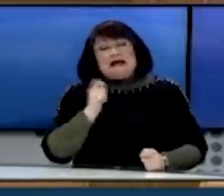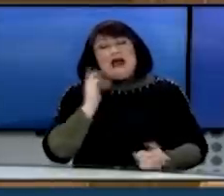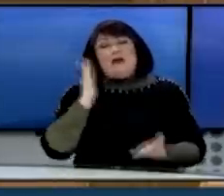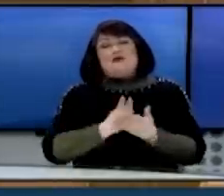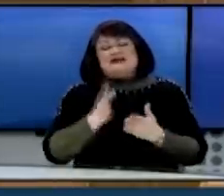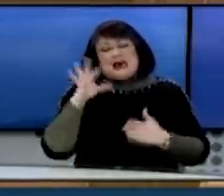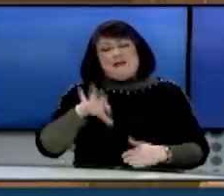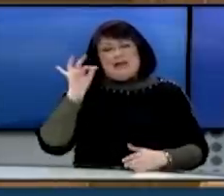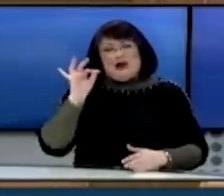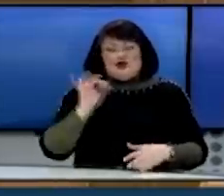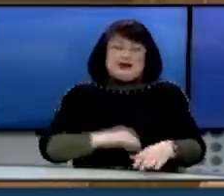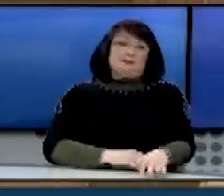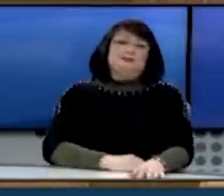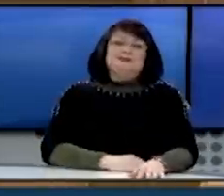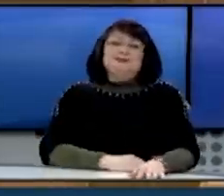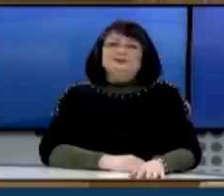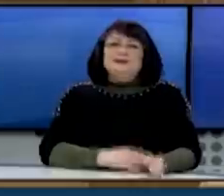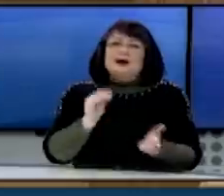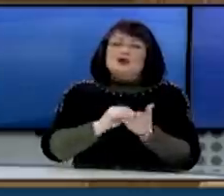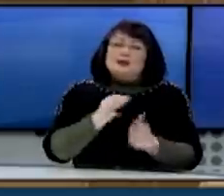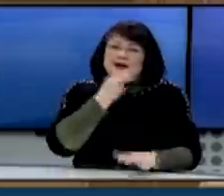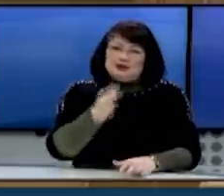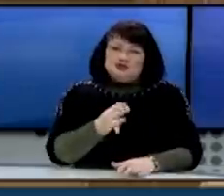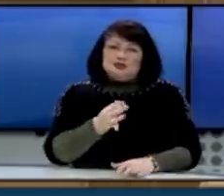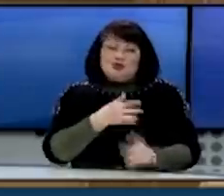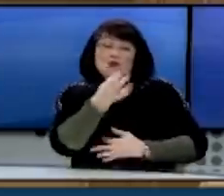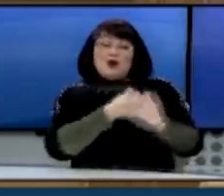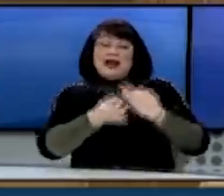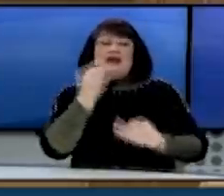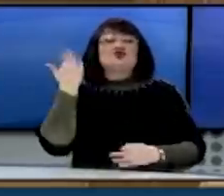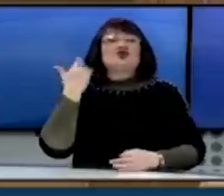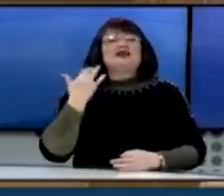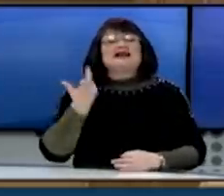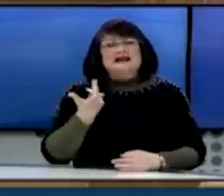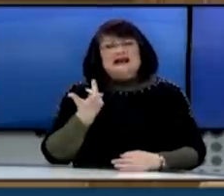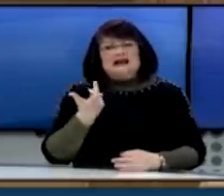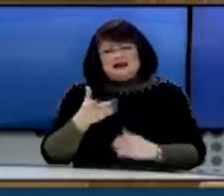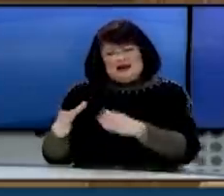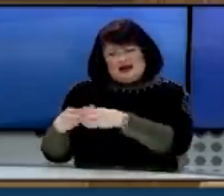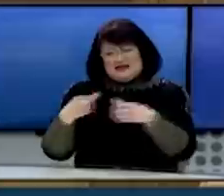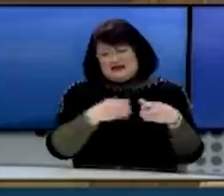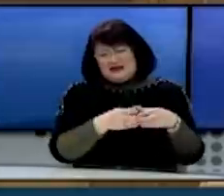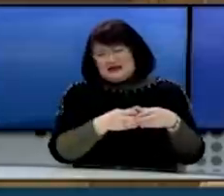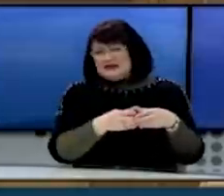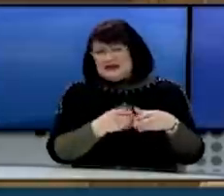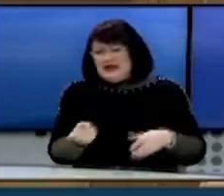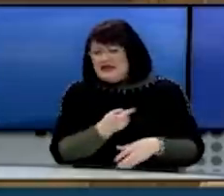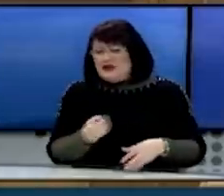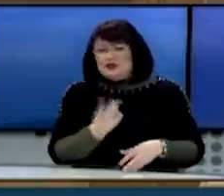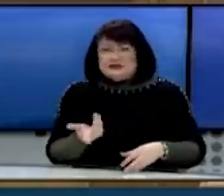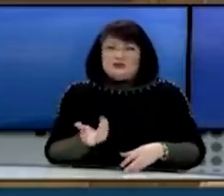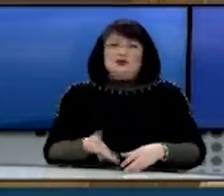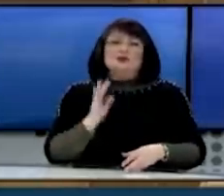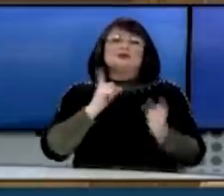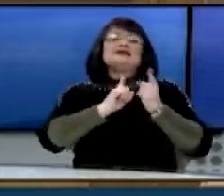επιλογή. Να σας θυμίσουμε τι άλλο μας λέγατε τότε και η μεν και η δε, ότι αυτές